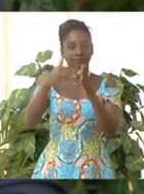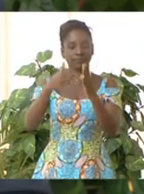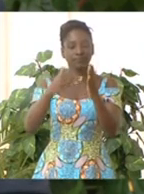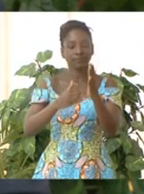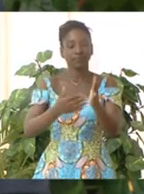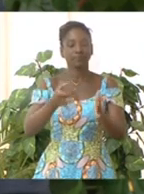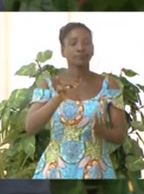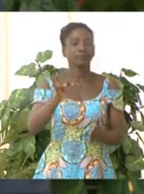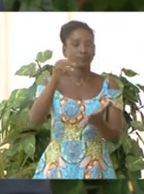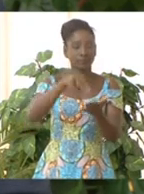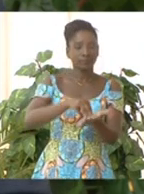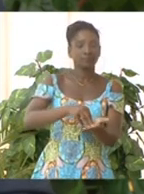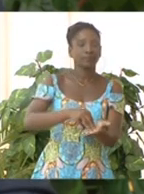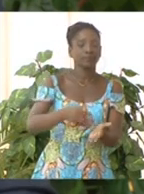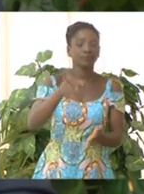8869.